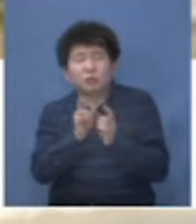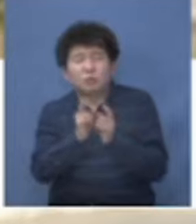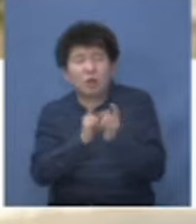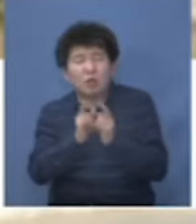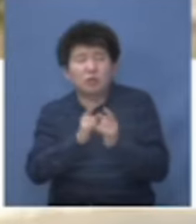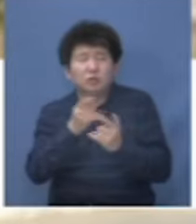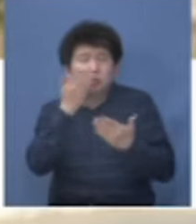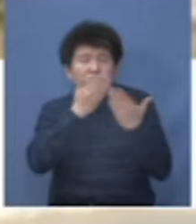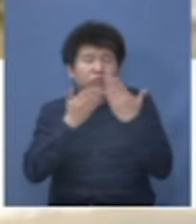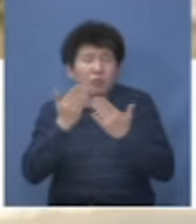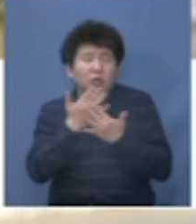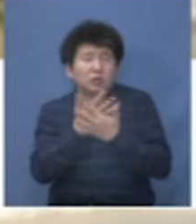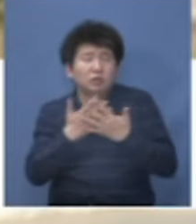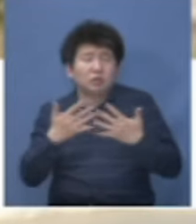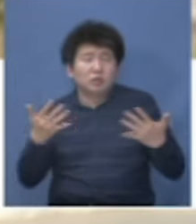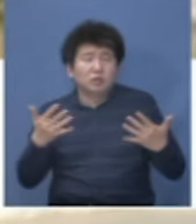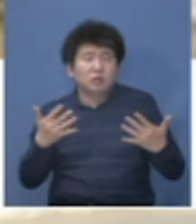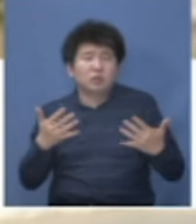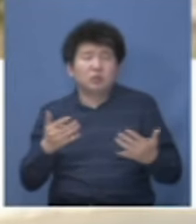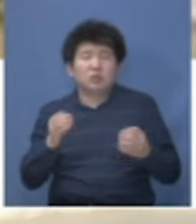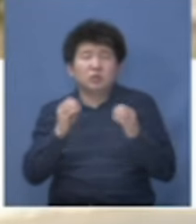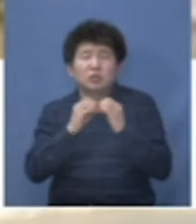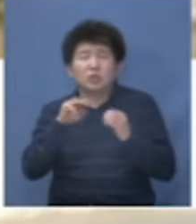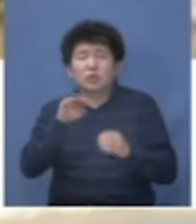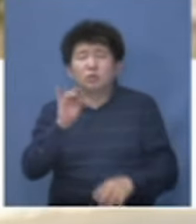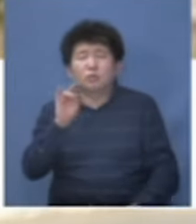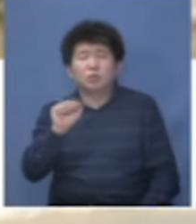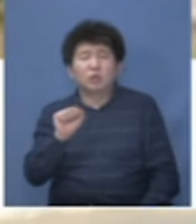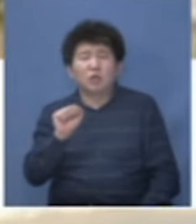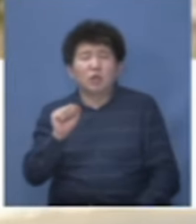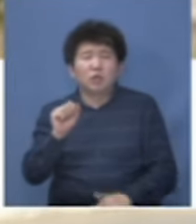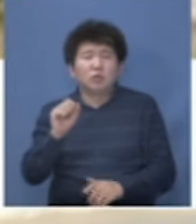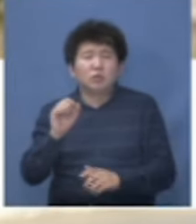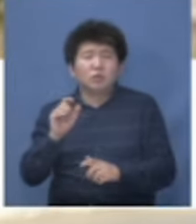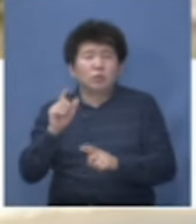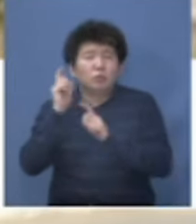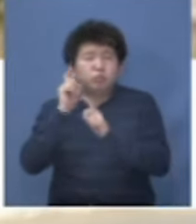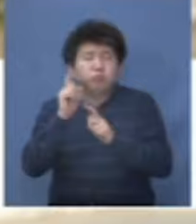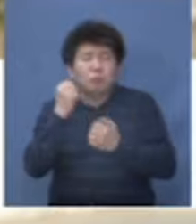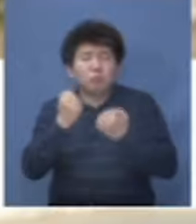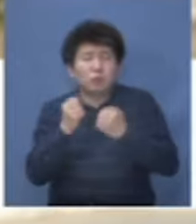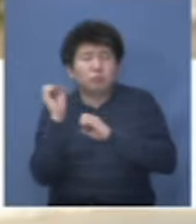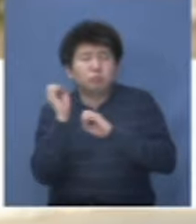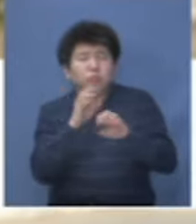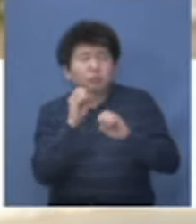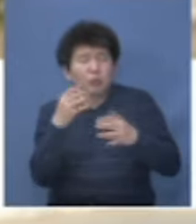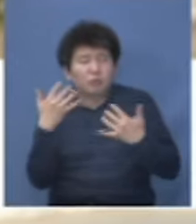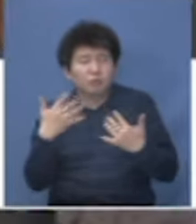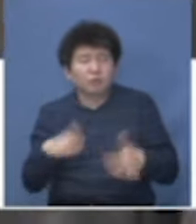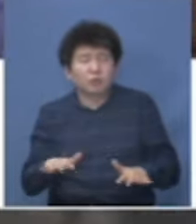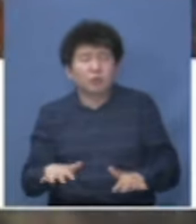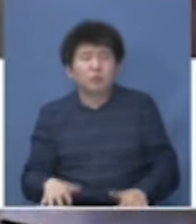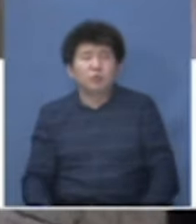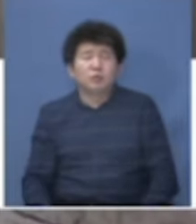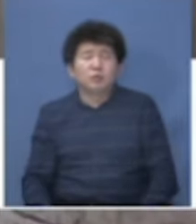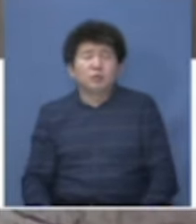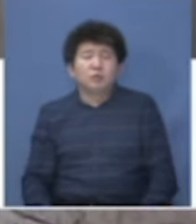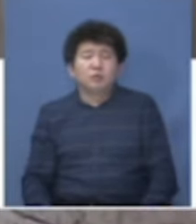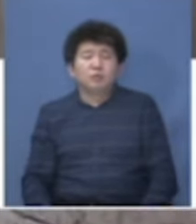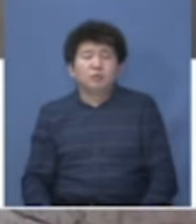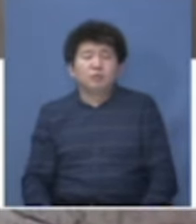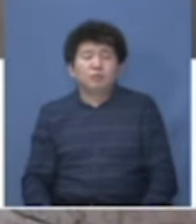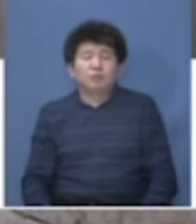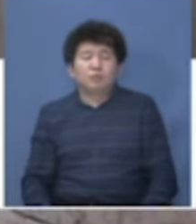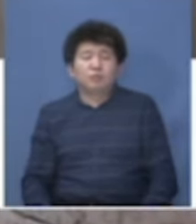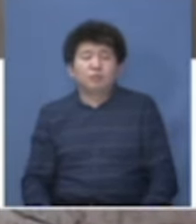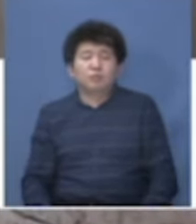дәрі-дәрмектерді жинаған кезде қазір 10 тонна жүк жиналды. Бұйырса, міне қазіргі таңда 670 мыңдай қаражат жиналды. Жұмыла көтерген